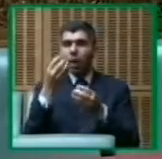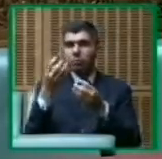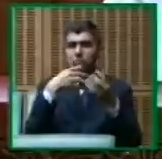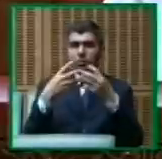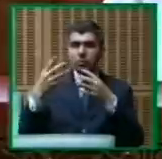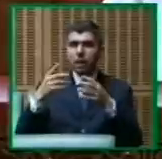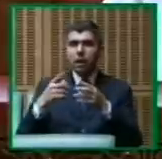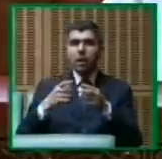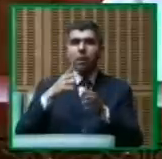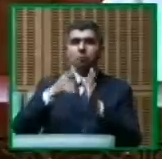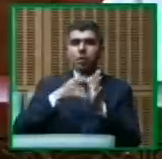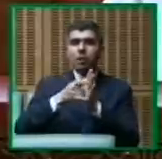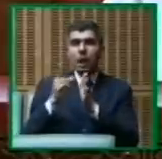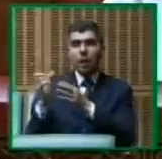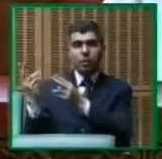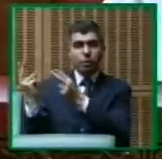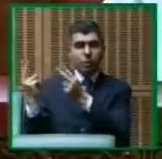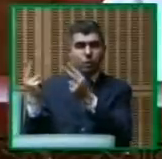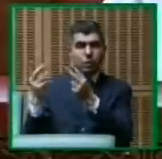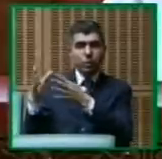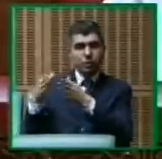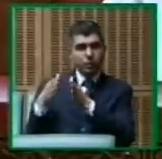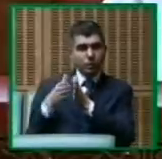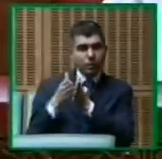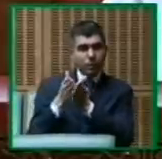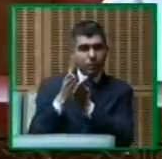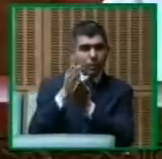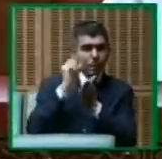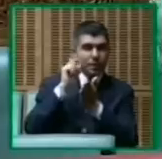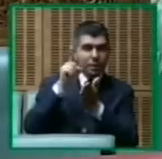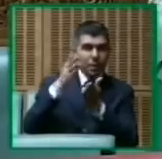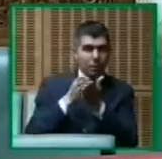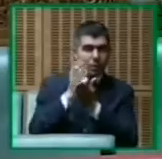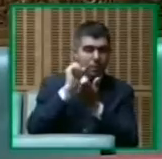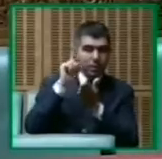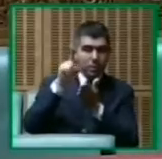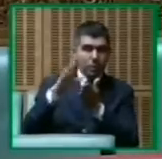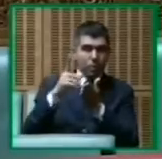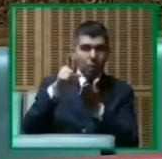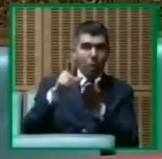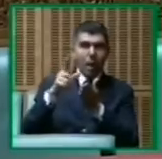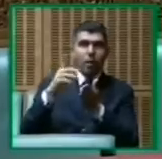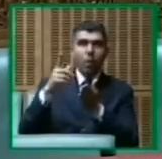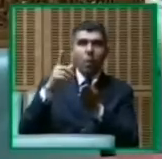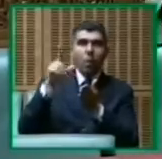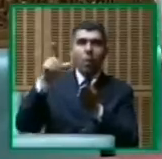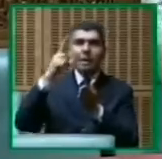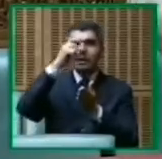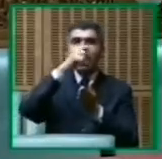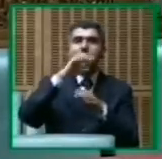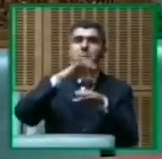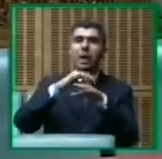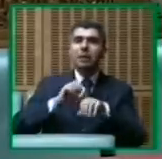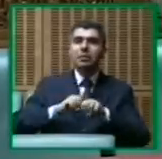الجيران وديك الحالة وما كيرشوش بالماء. كذلك هما كيبردوا المحطة، كيبردوها